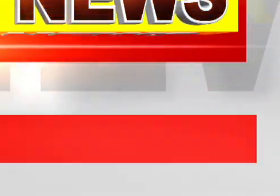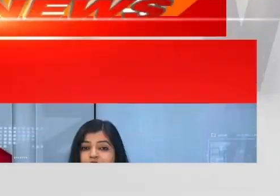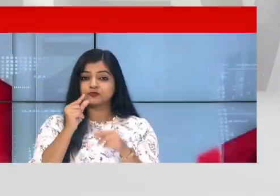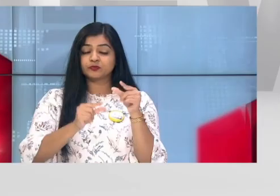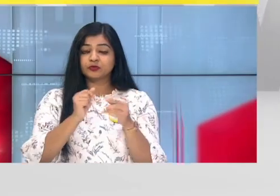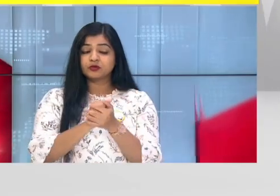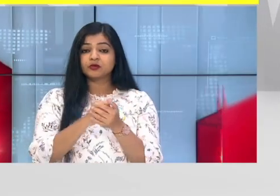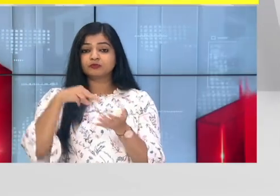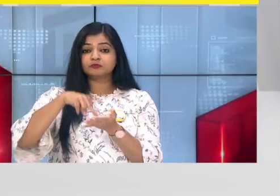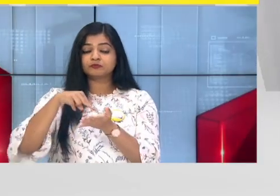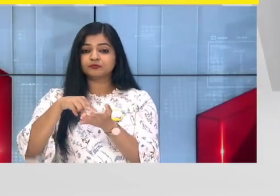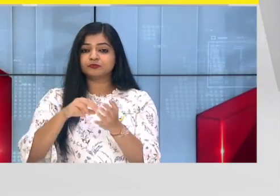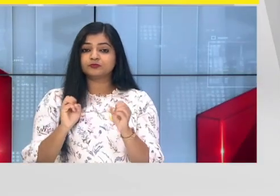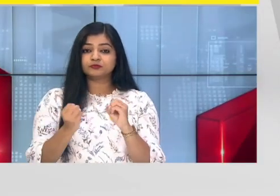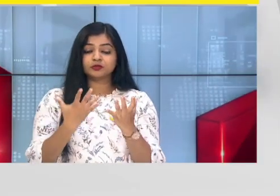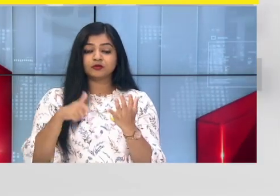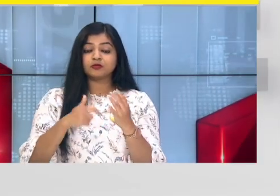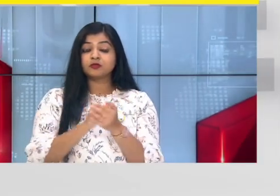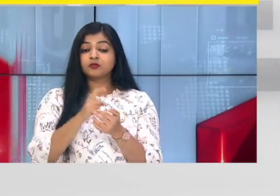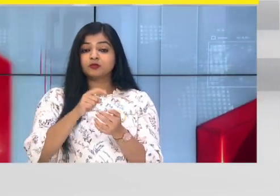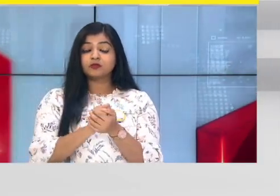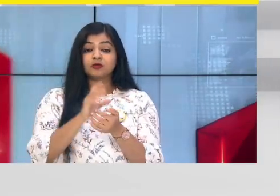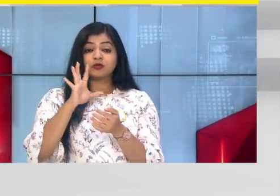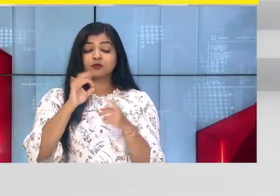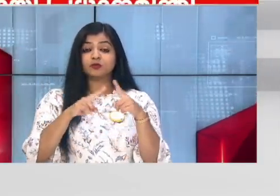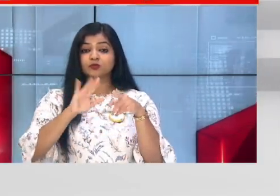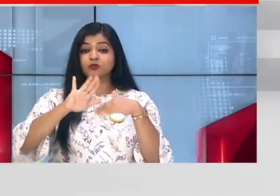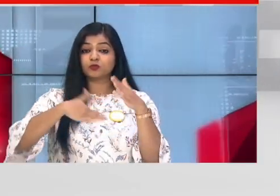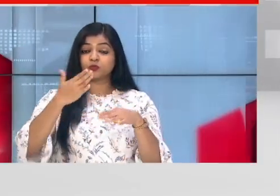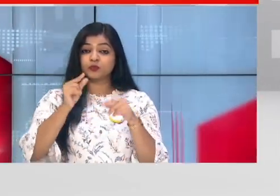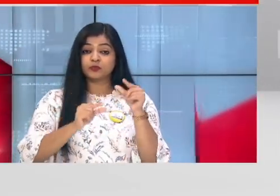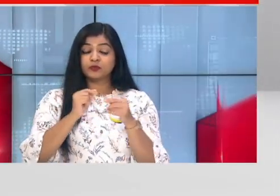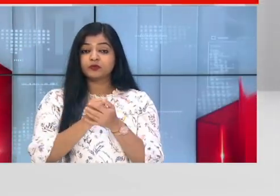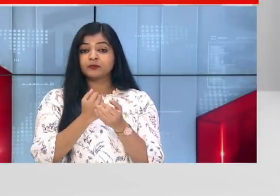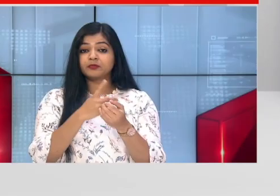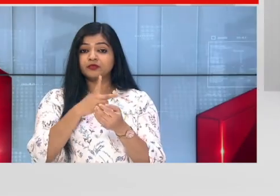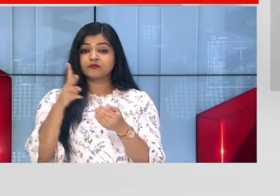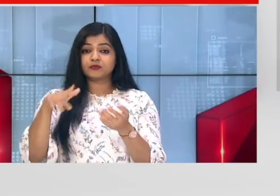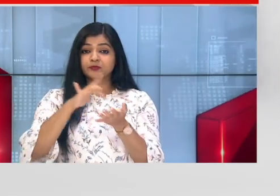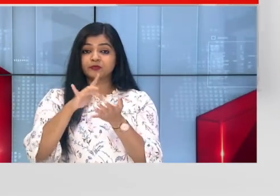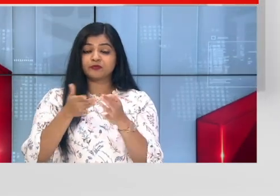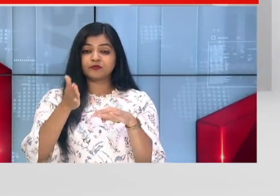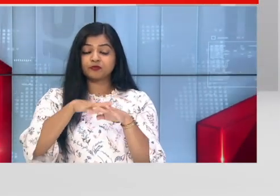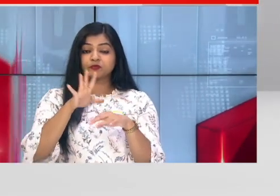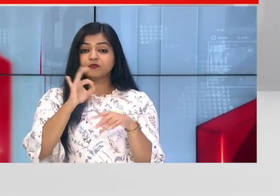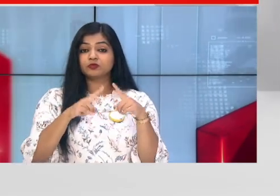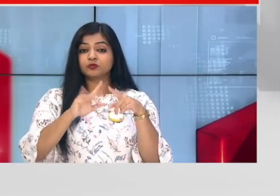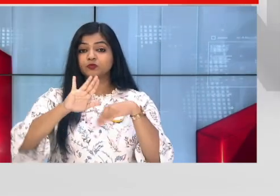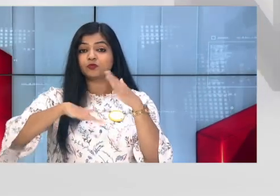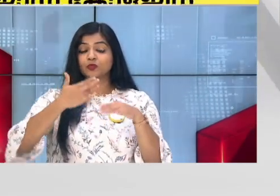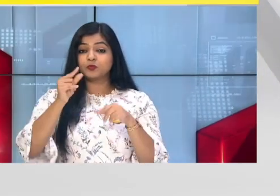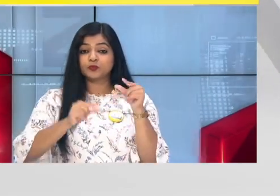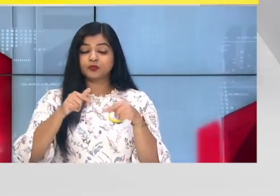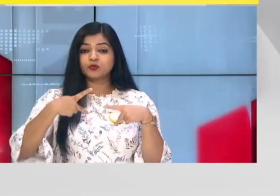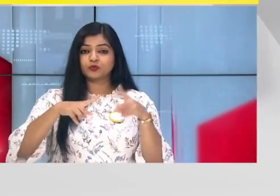അവരുടെ സ്ഥാനം ഉറപ്പിച്ചിരുന്നു. ഏതാണ്ട് 50,000-ഓളം ആളുകളെ വിവിധ പ്രദേശങ്ങളിൽ നിന്നെത്തി 50,000-ഓളം ആളുകൾ ഈ റോഡ് ഷോയുടെ